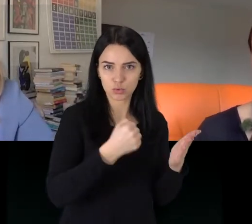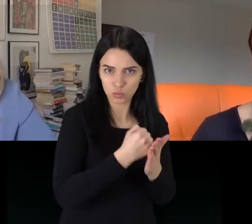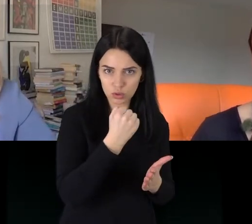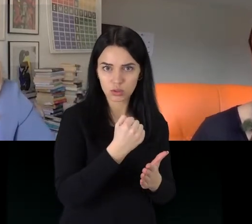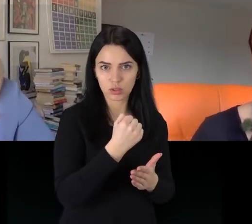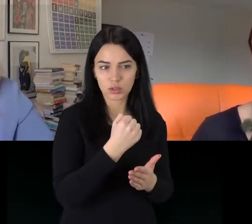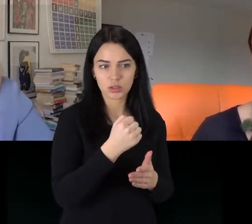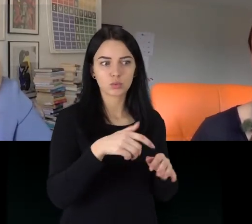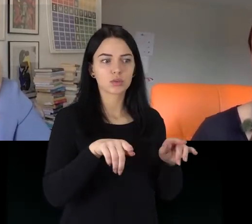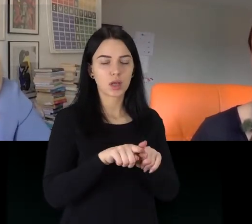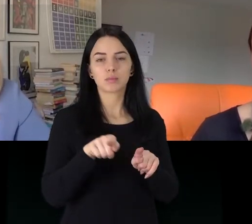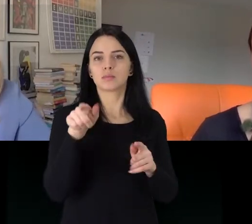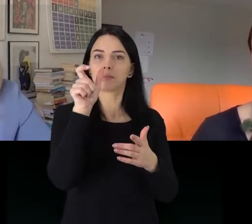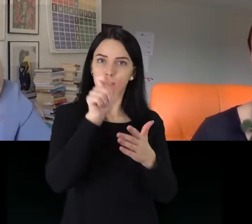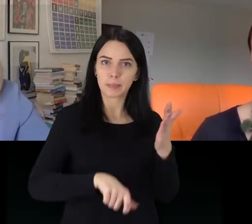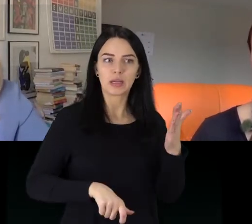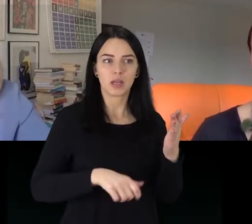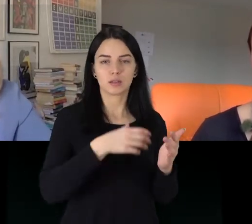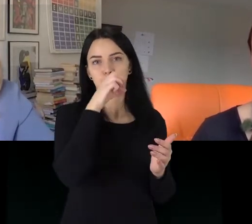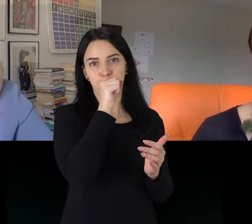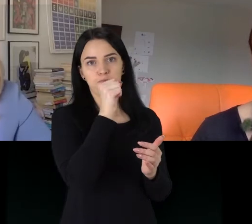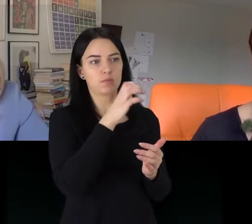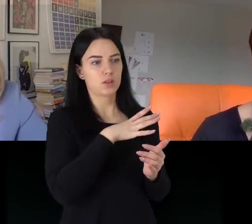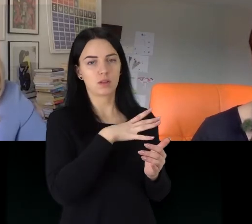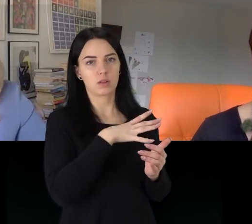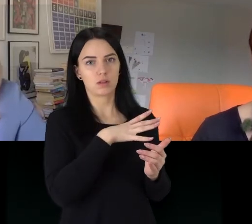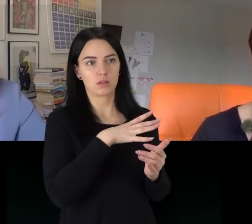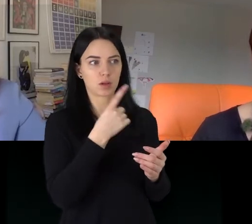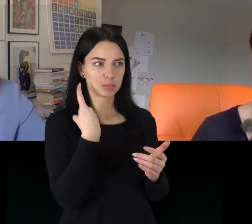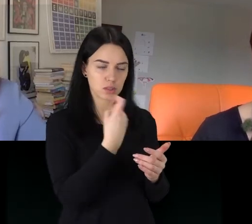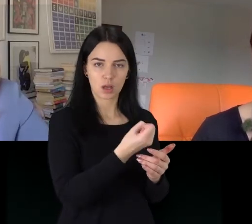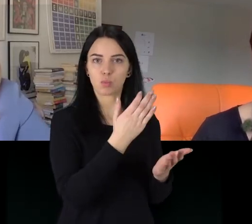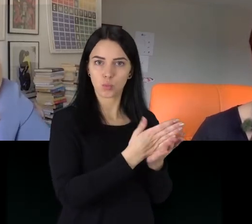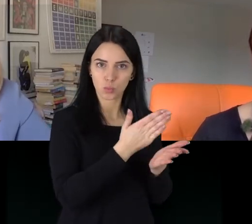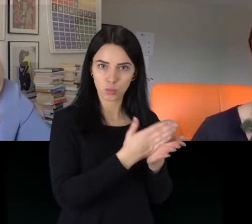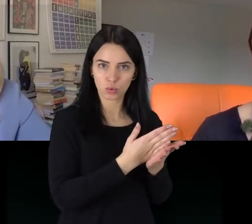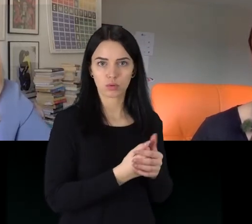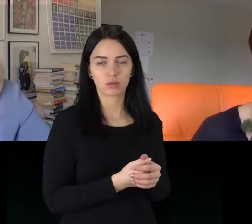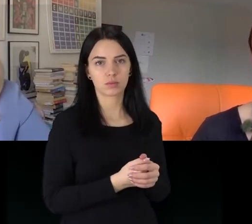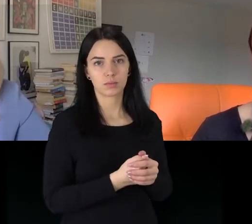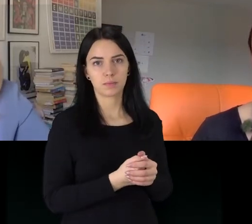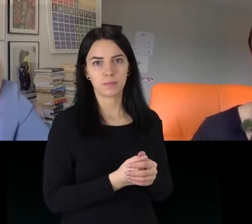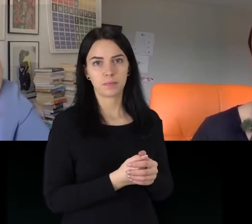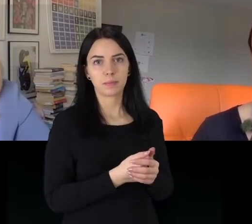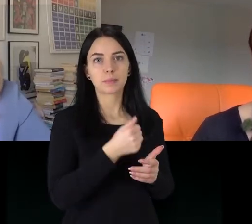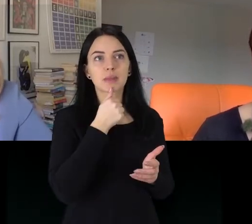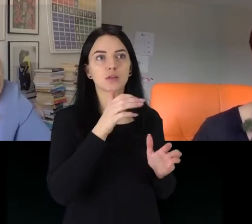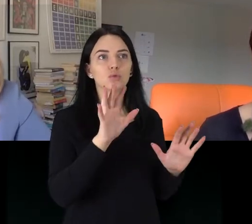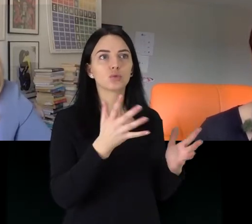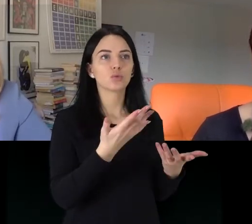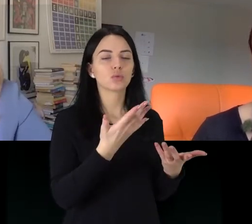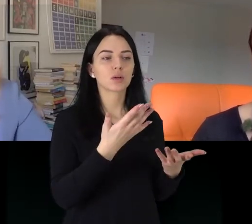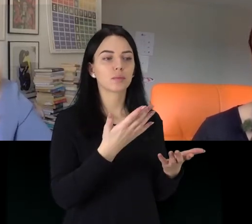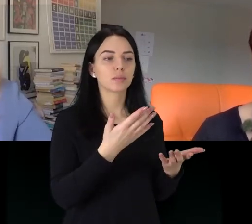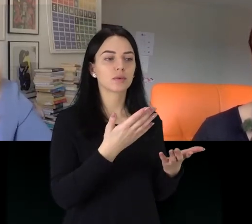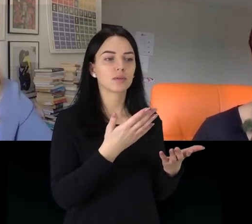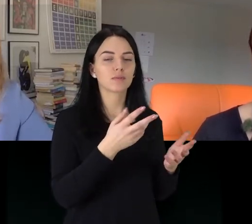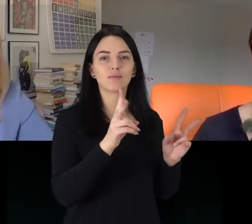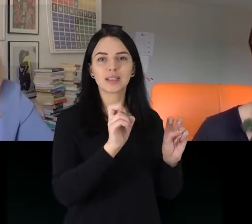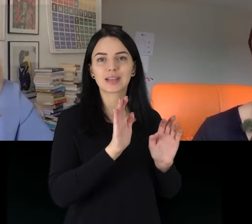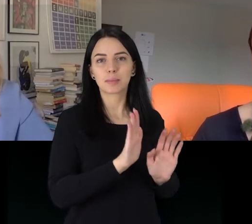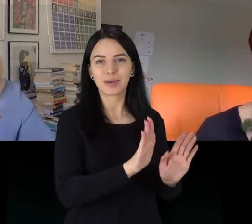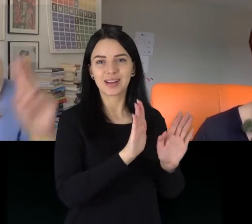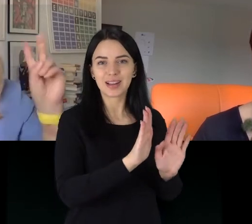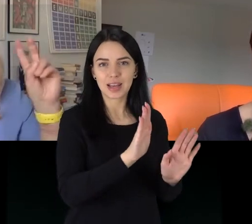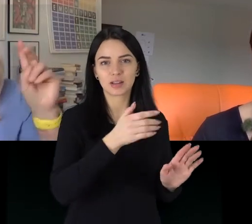negalite lėti ir ten jau negali niekas sakyti, aš jums neužfiksuosiu pagalbos. Bet jeigu tai yra lėtinis tiesiog vartojimas, jeigu tai yra